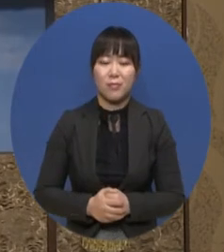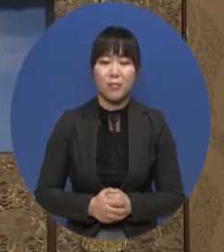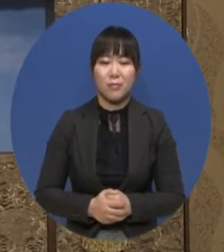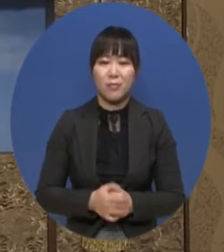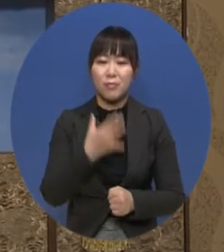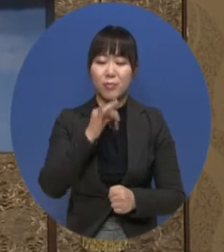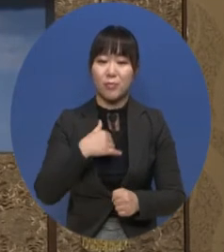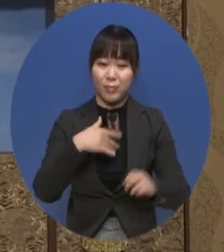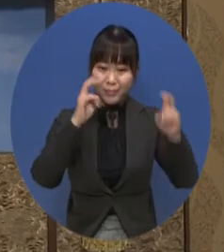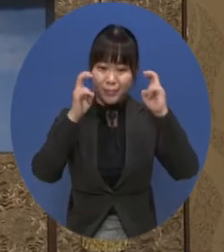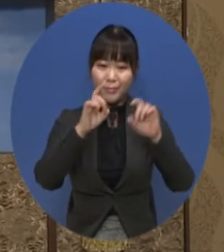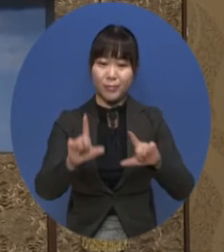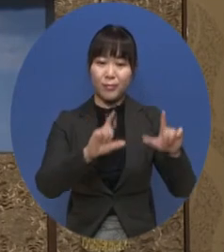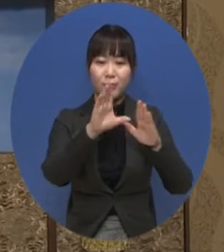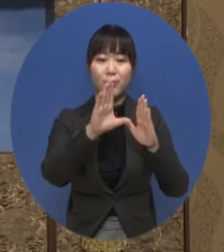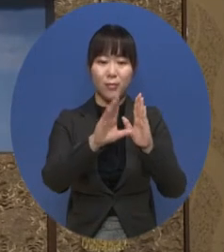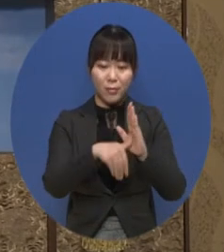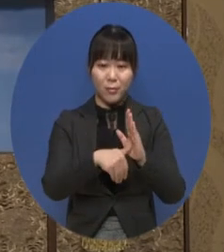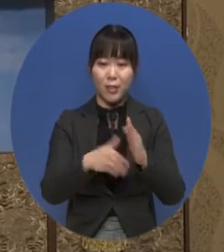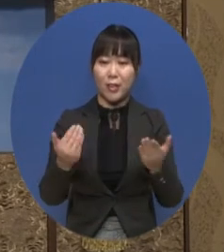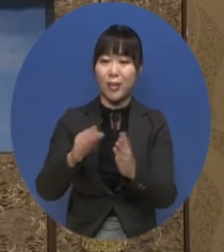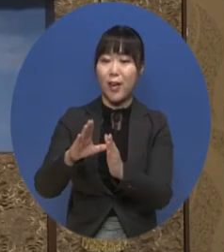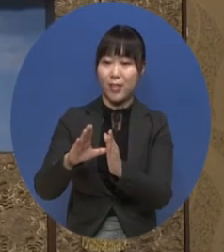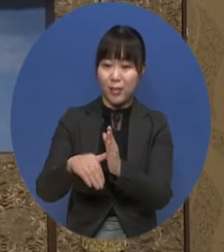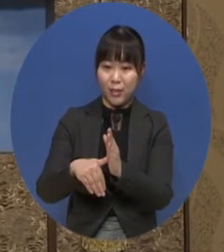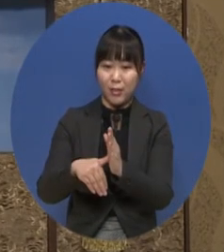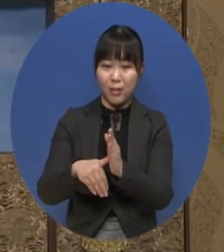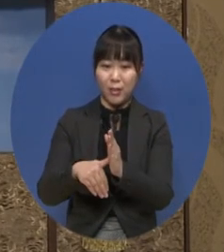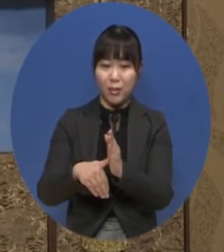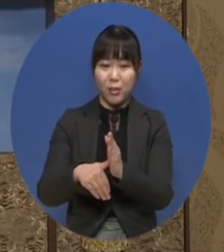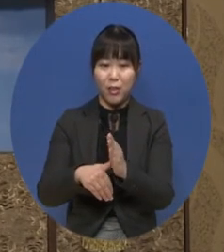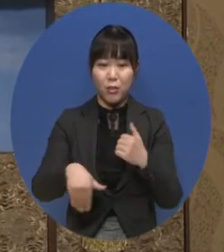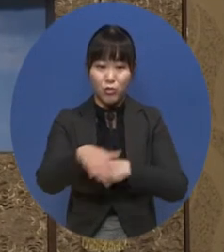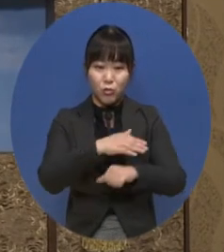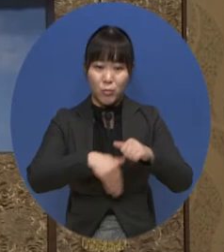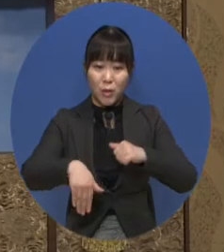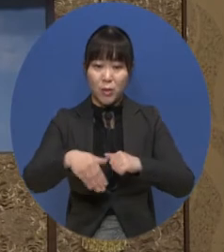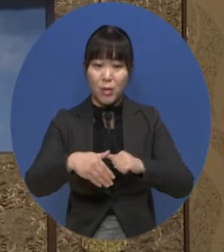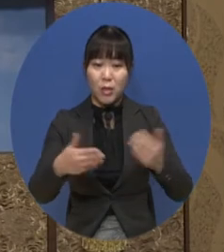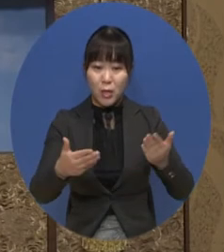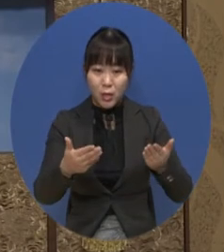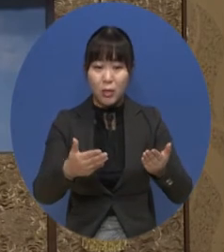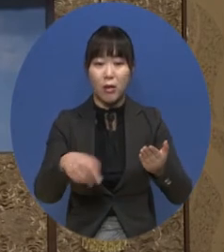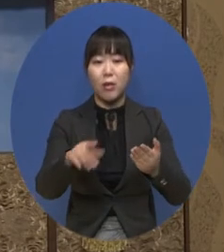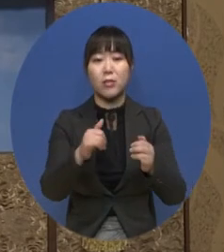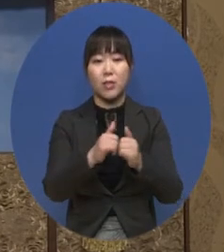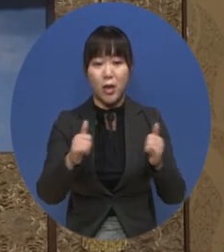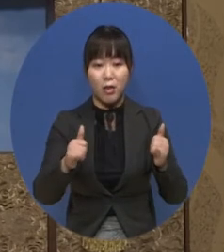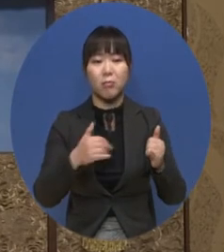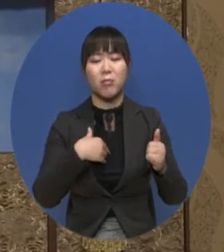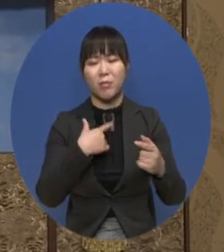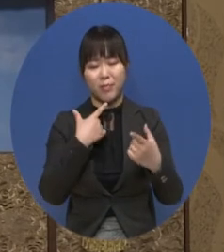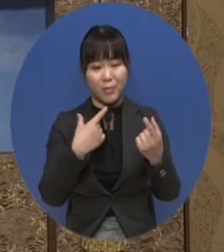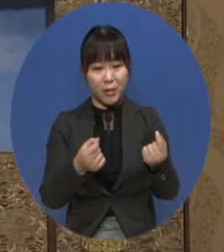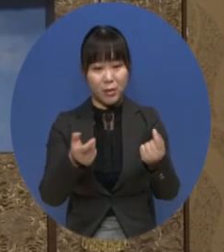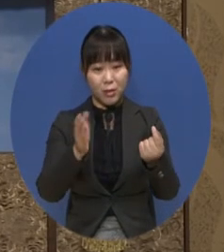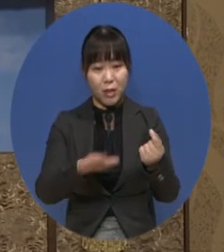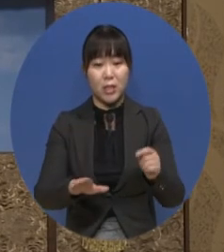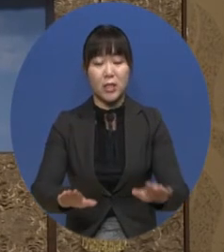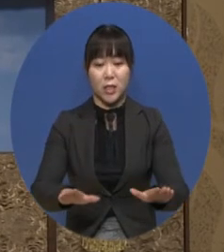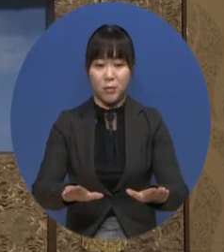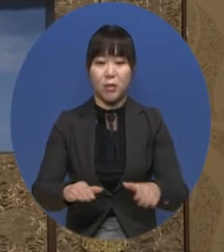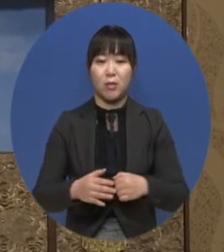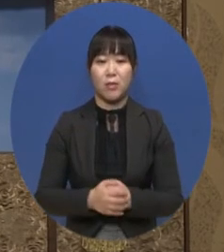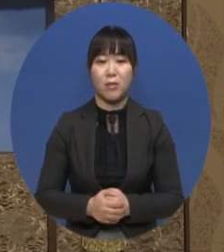물론 제가 직장 생활을 할 때도 일을 할때 약간 그 주변에 워커홀릭인 사람 있잖아요. 그런 부류긴 했어요. 근데